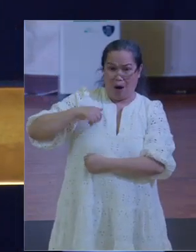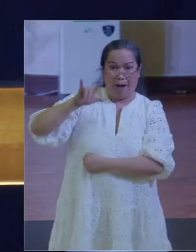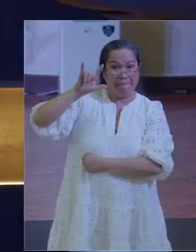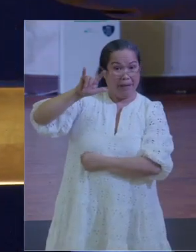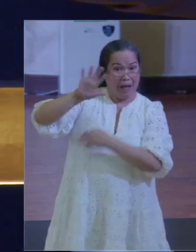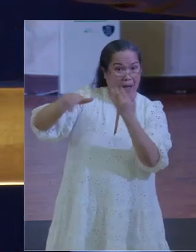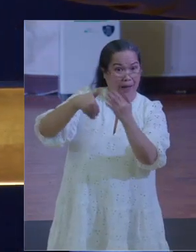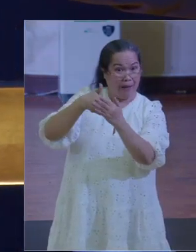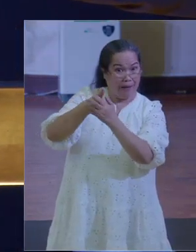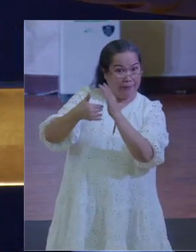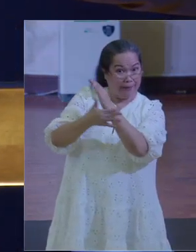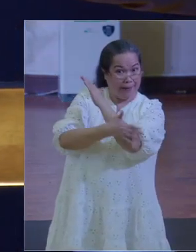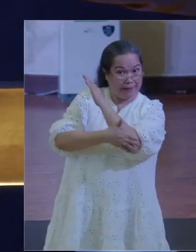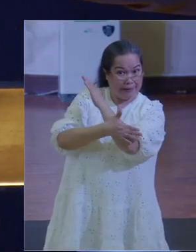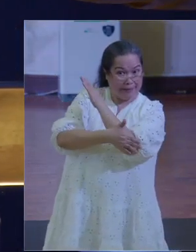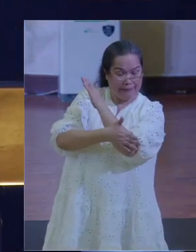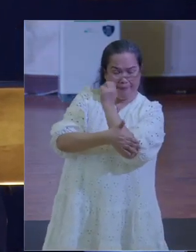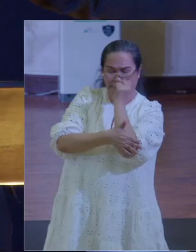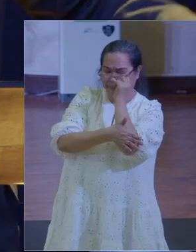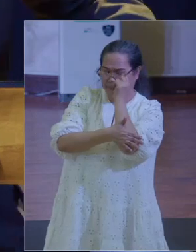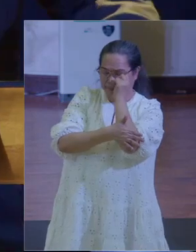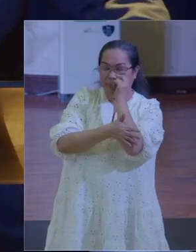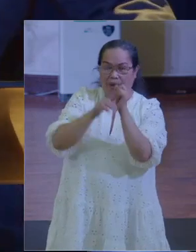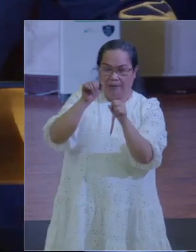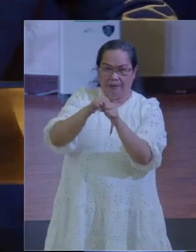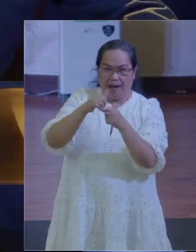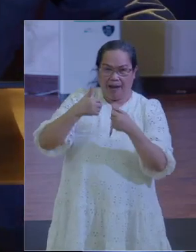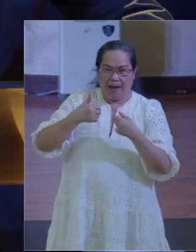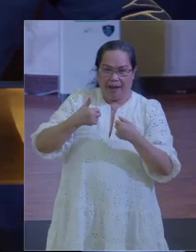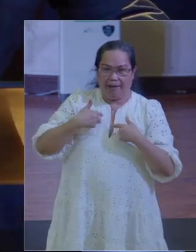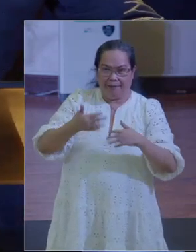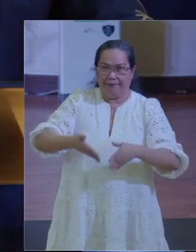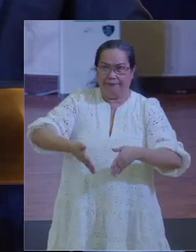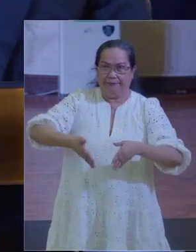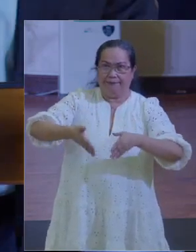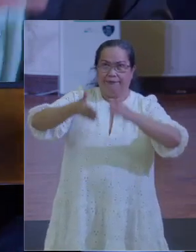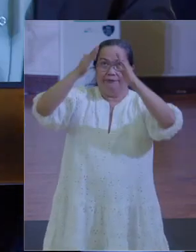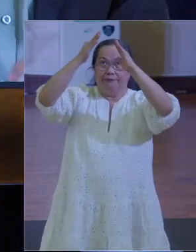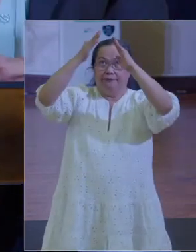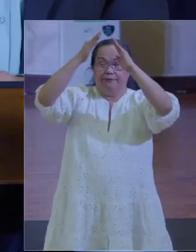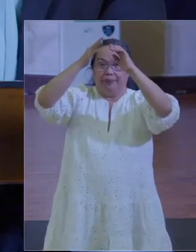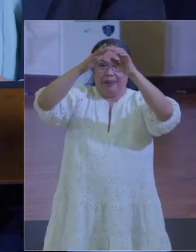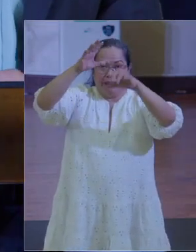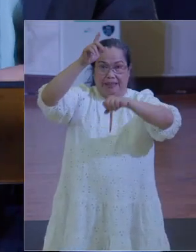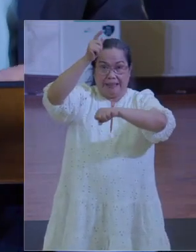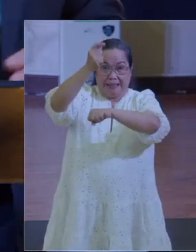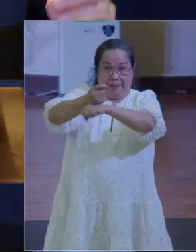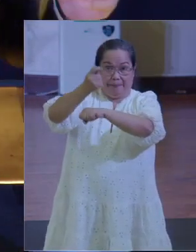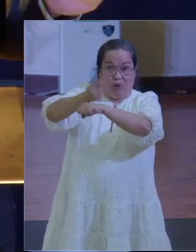ating bansa at siya po ang nagpatayo ng ating sinagoga.